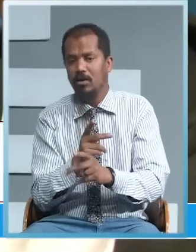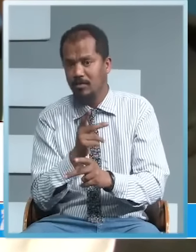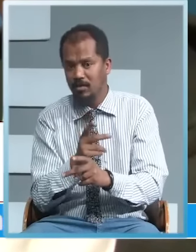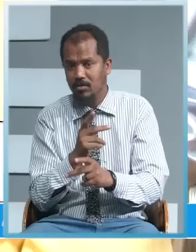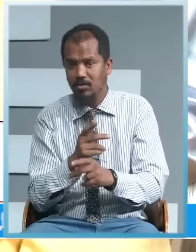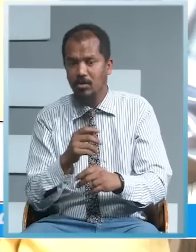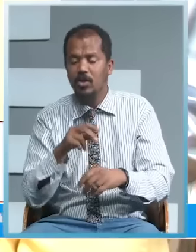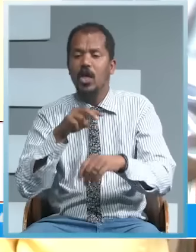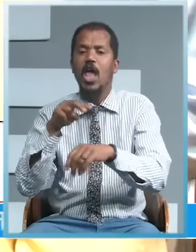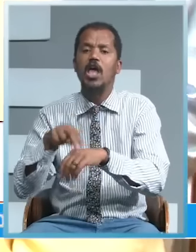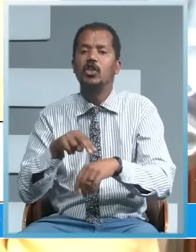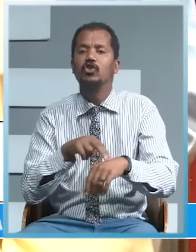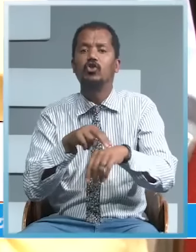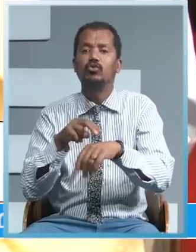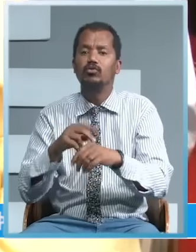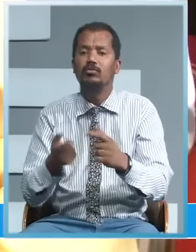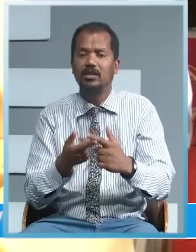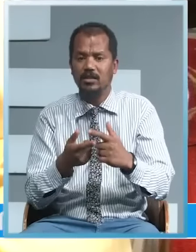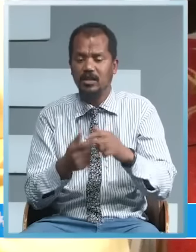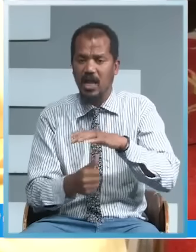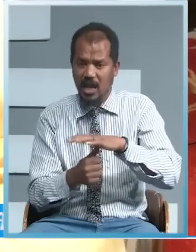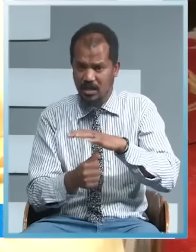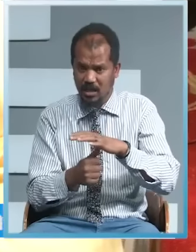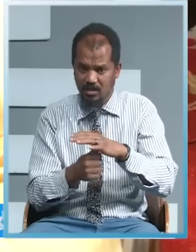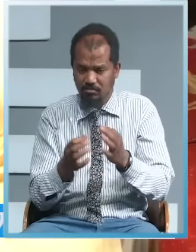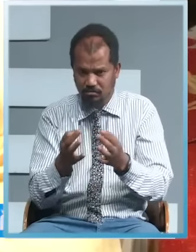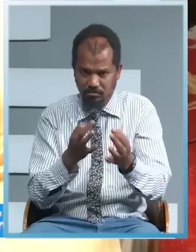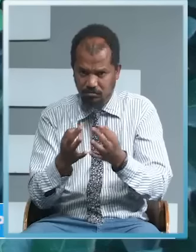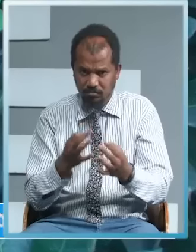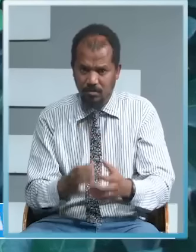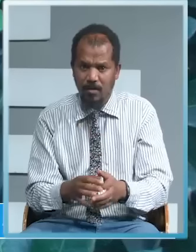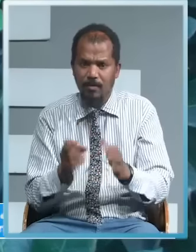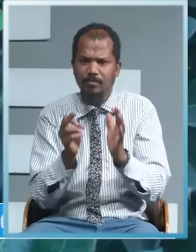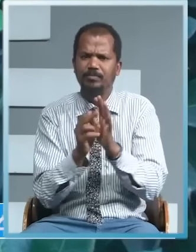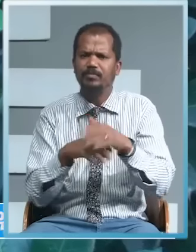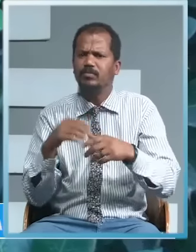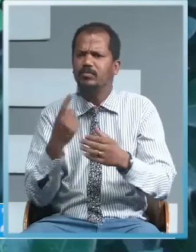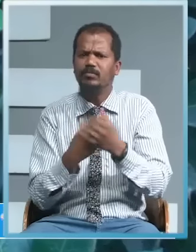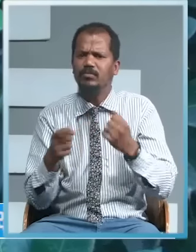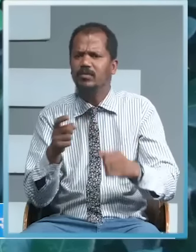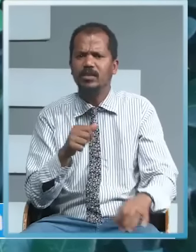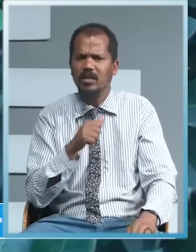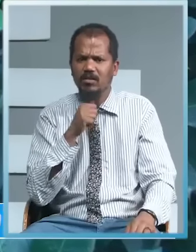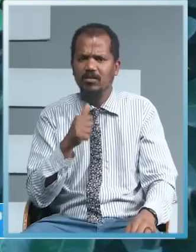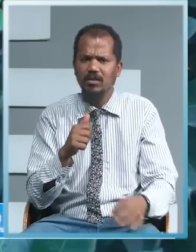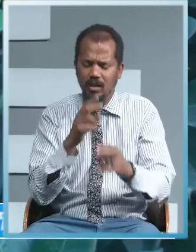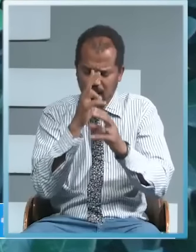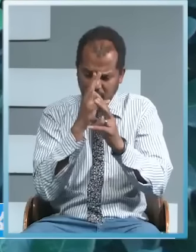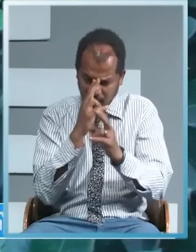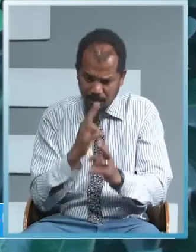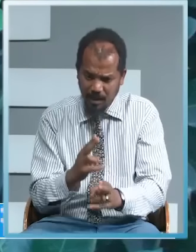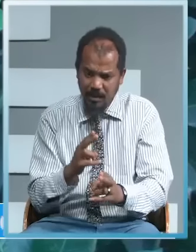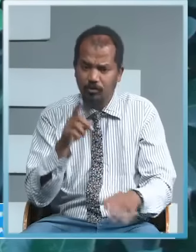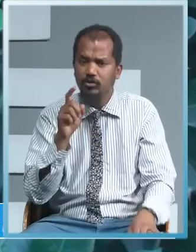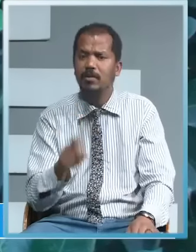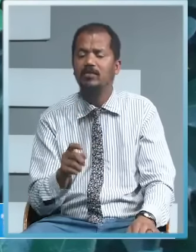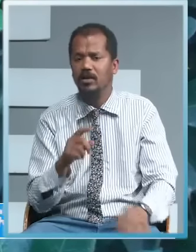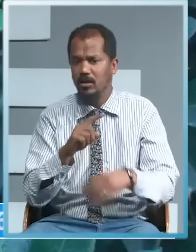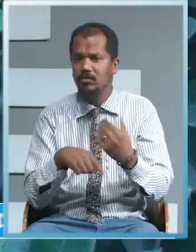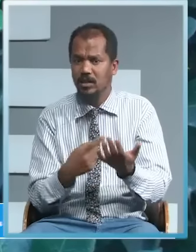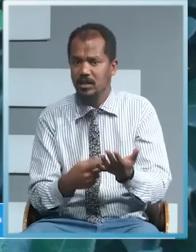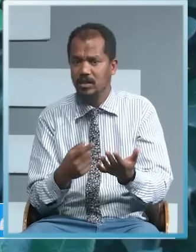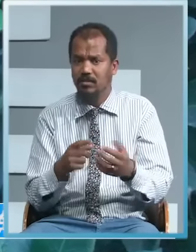እንደሚጠበቅ የኢንስቲትዩቱ ምክትል ዳይሬክተር ገልጿል ህግ ማውጣት ብቻ ሳይሆን ተከባሪነቶችም ያስፈልጋሉ